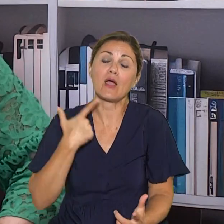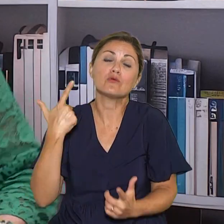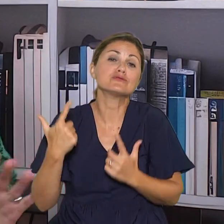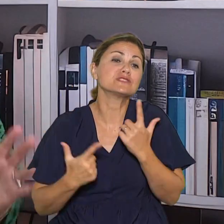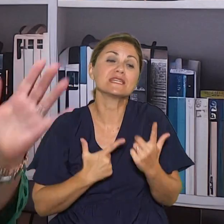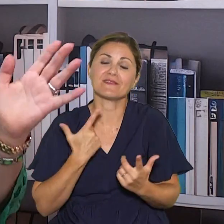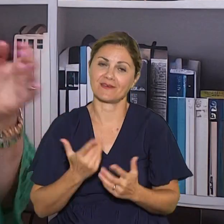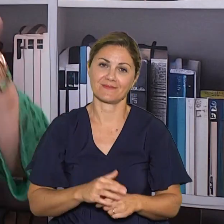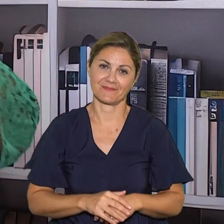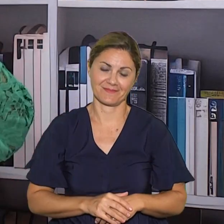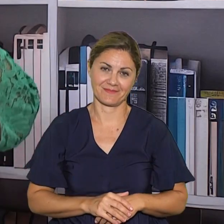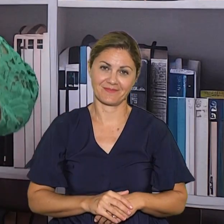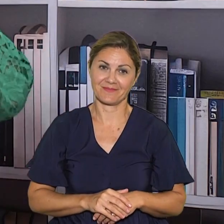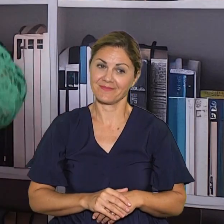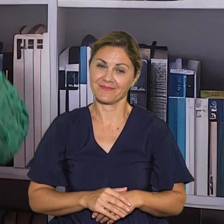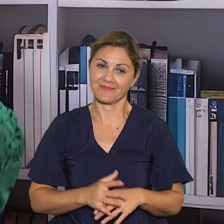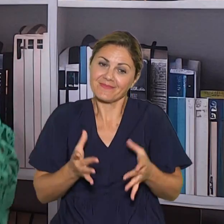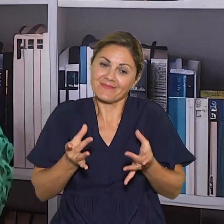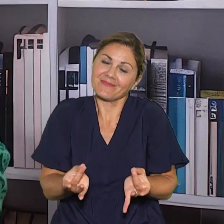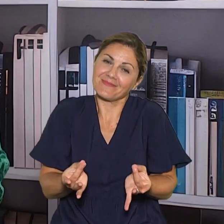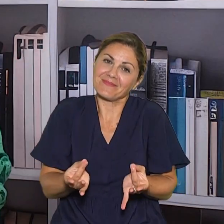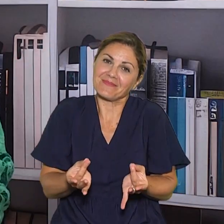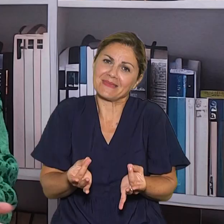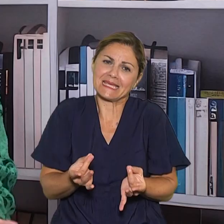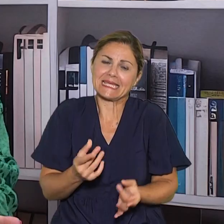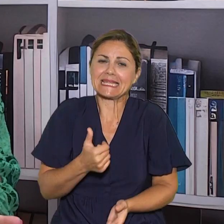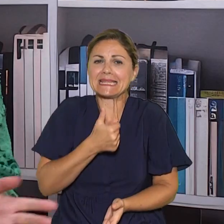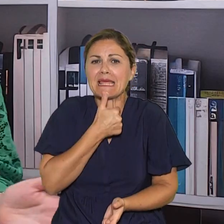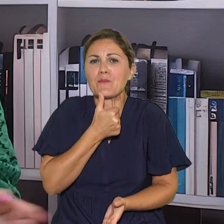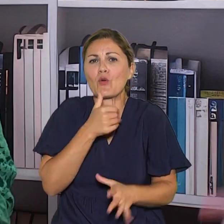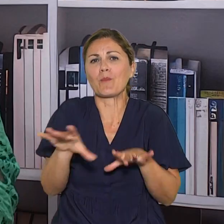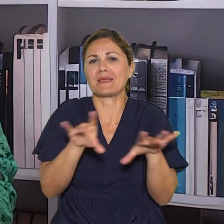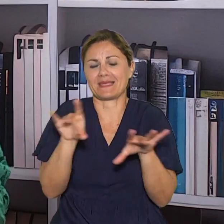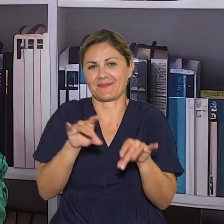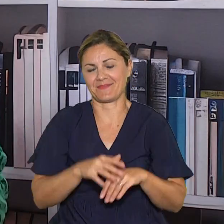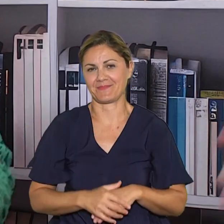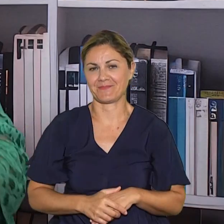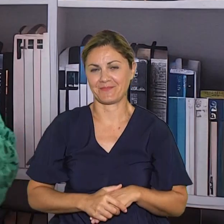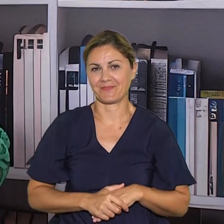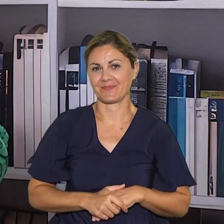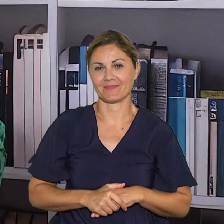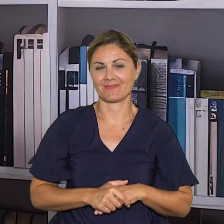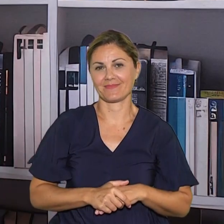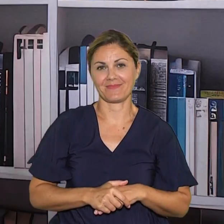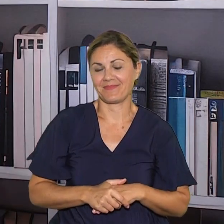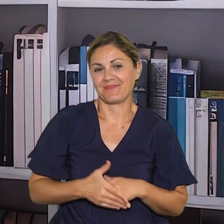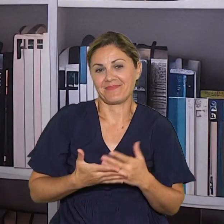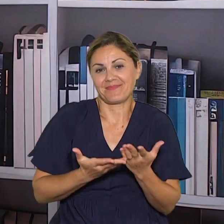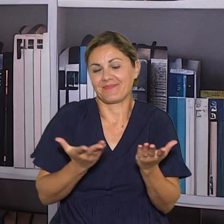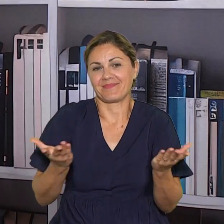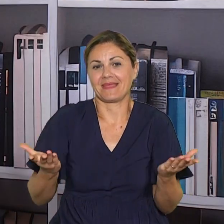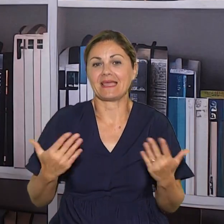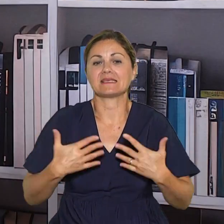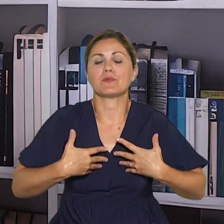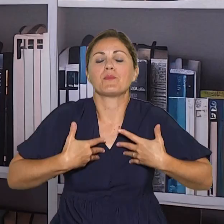toj slici i tom stvaranju, procesu tog stvaranja. A kad pišem tu pjesmu, onda to se kao rijeka izlije.